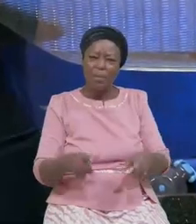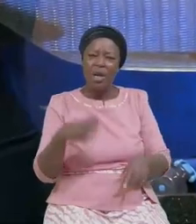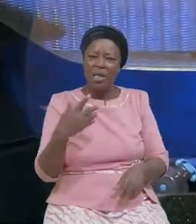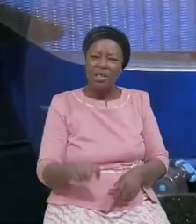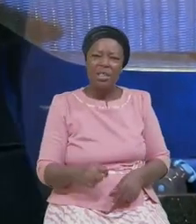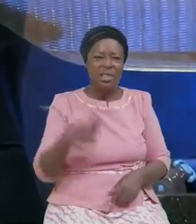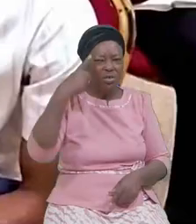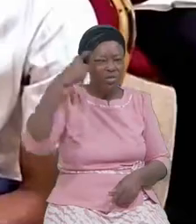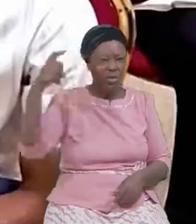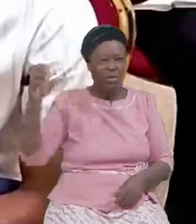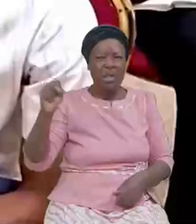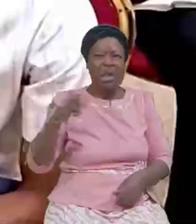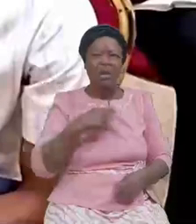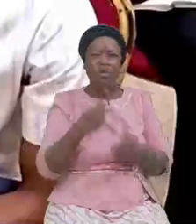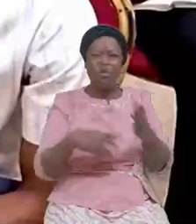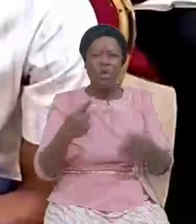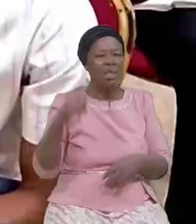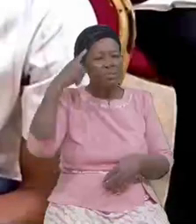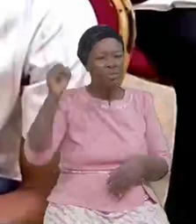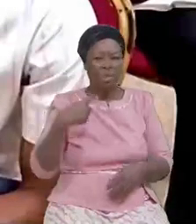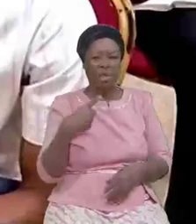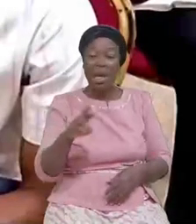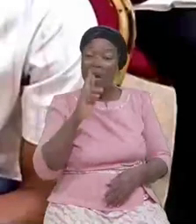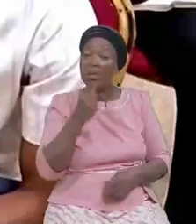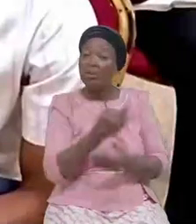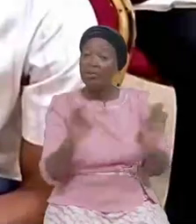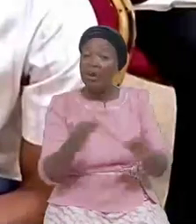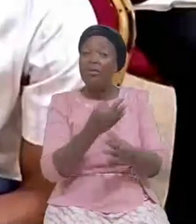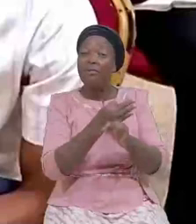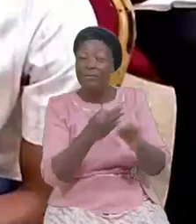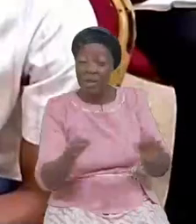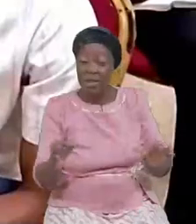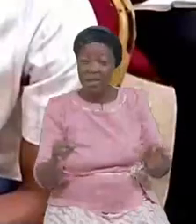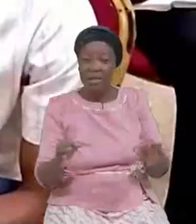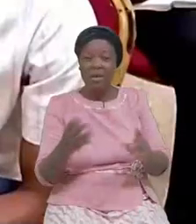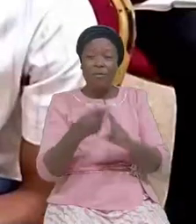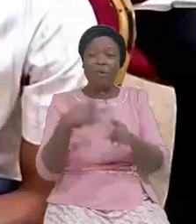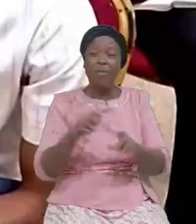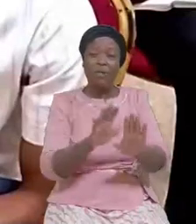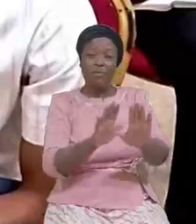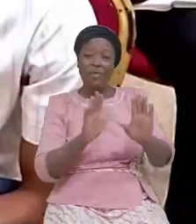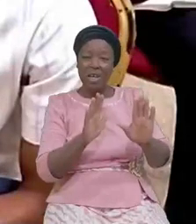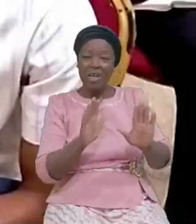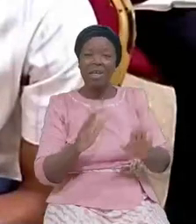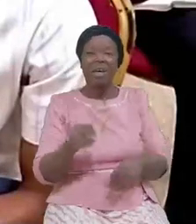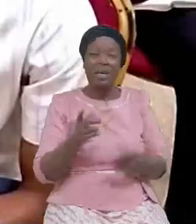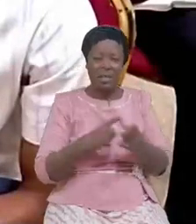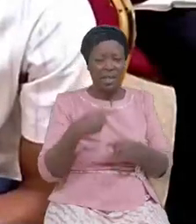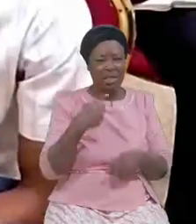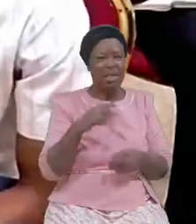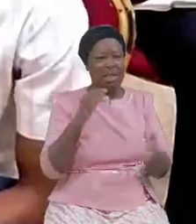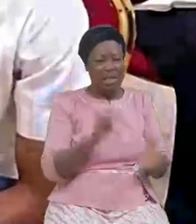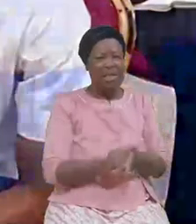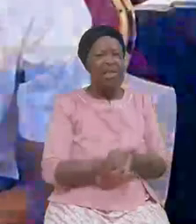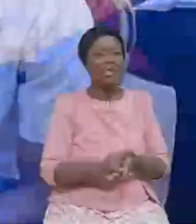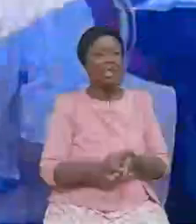nous rêvons, ce que les rêves disent, est-ce que vous êtes libre? Libre de la peur, il dit, afin que nous puissions